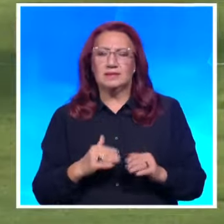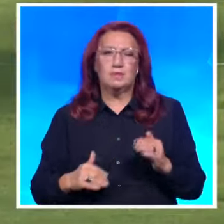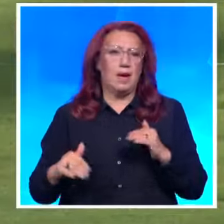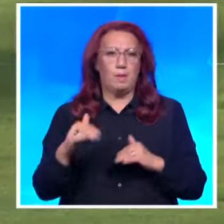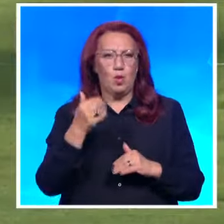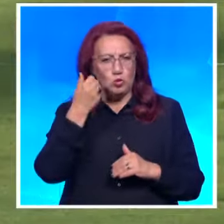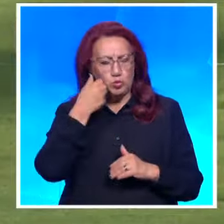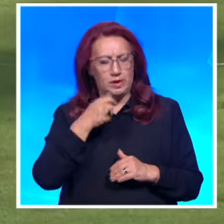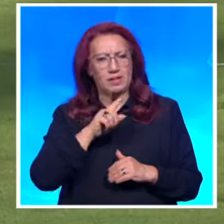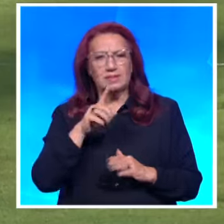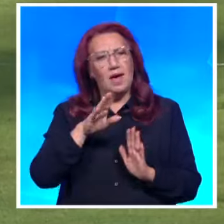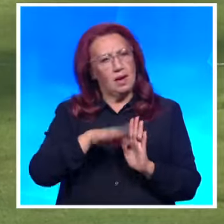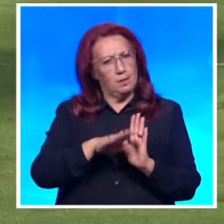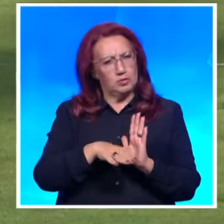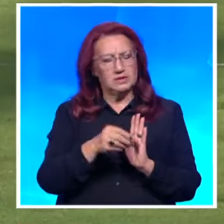Ботев.